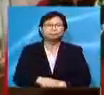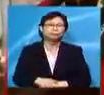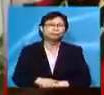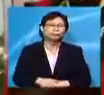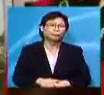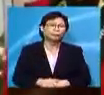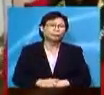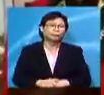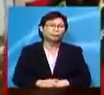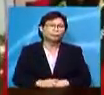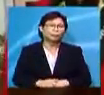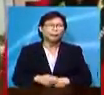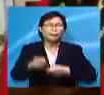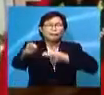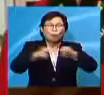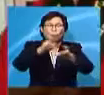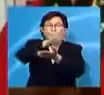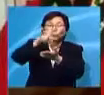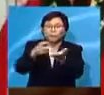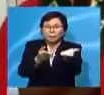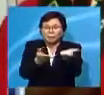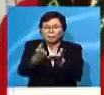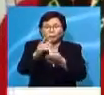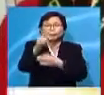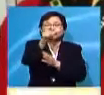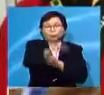laporannya menurut pengurusatm